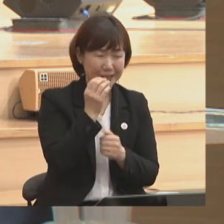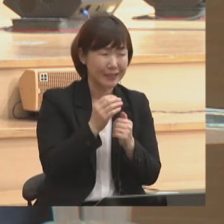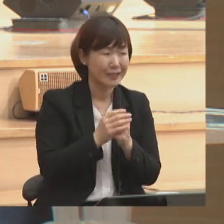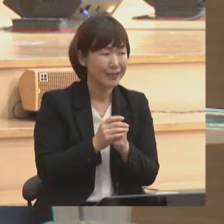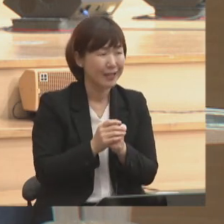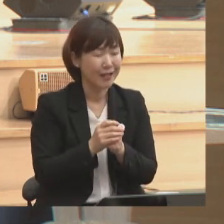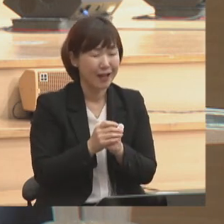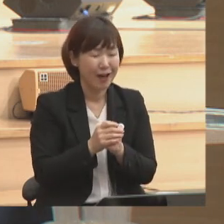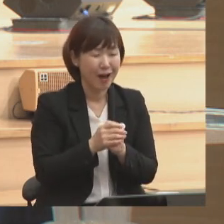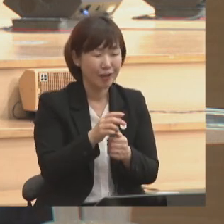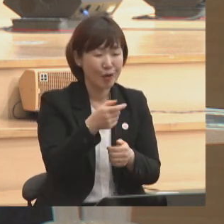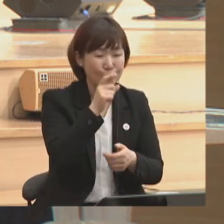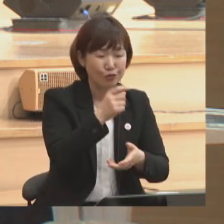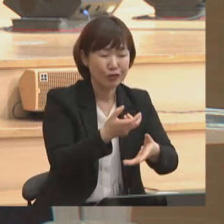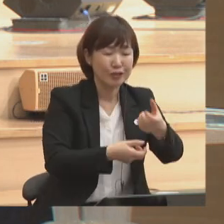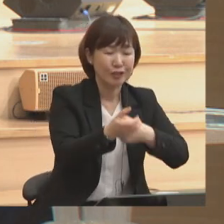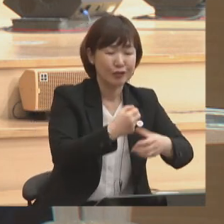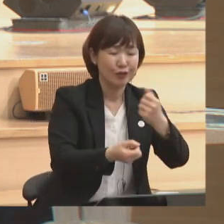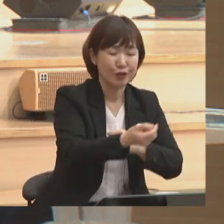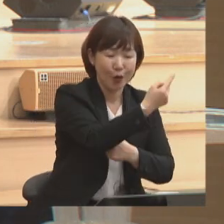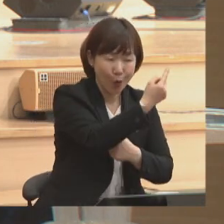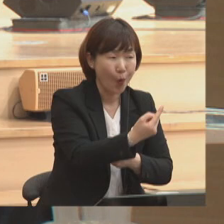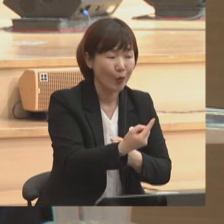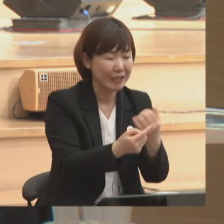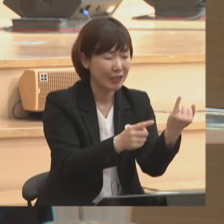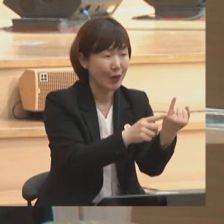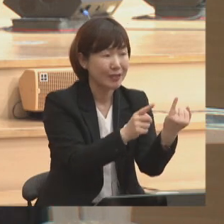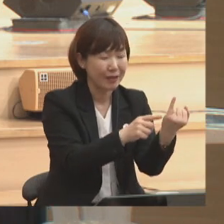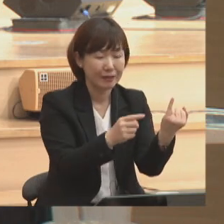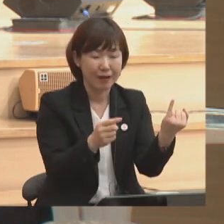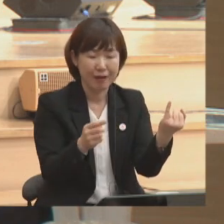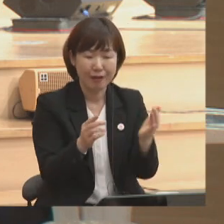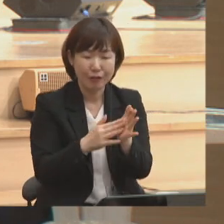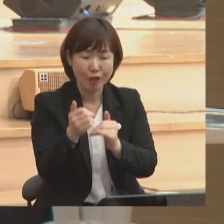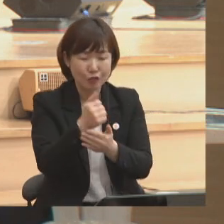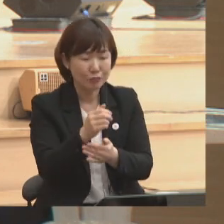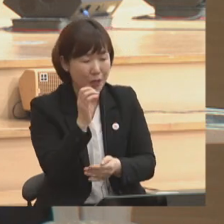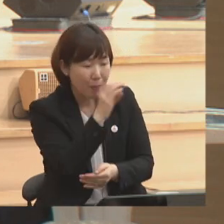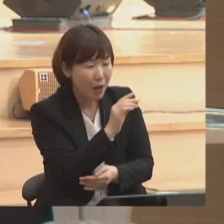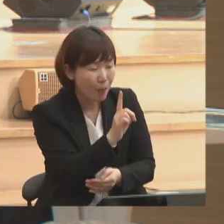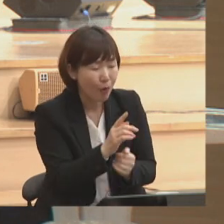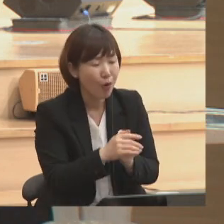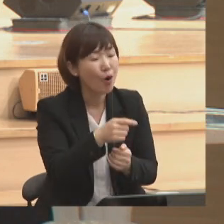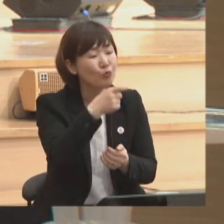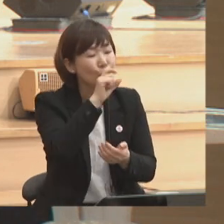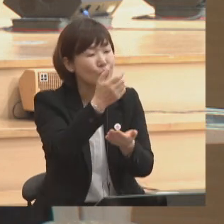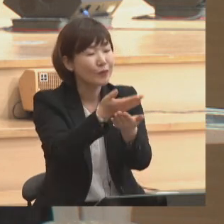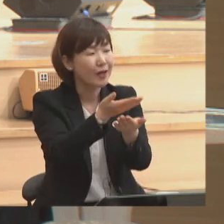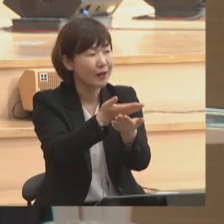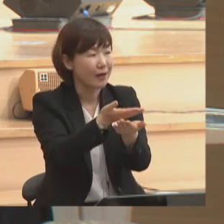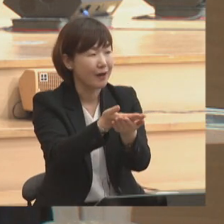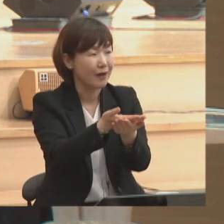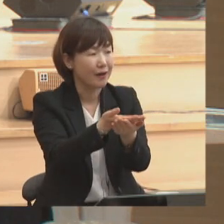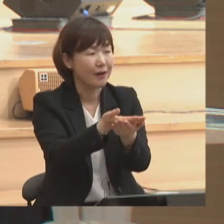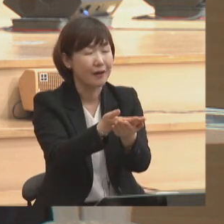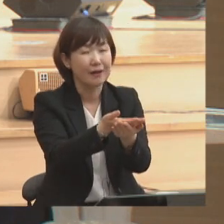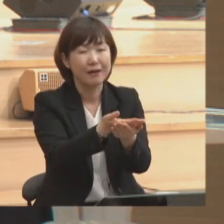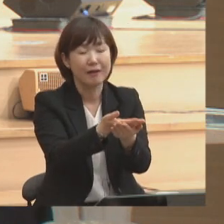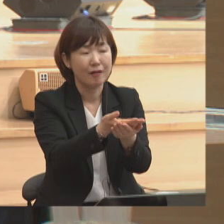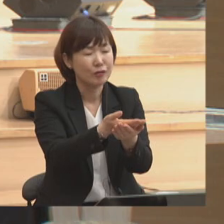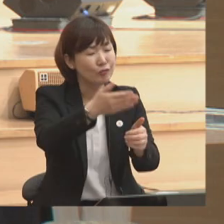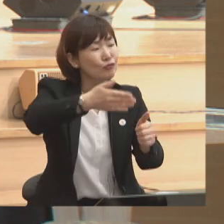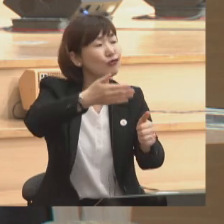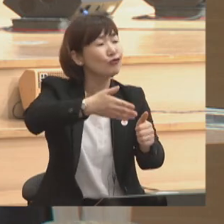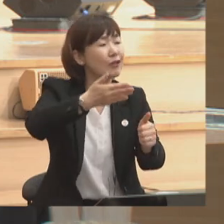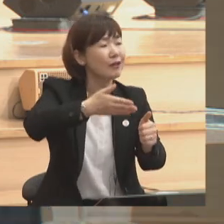기껏 물 길러 온 여인에게 주님이 뭐라고 말을 붙였냐면 물 좀 달라,